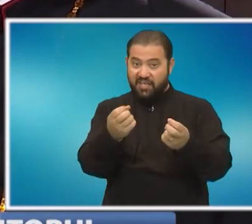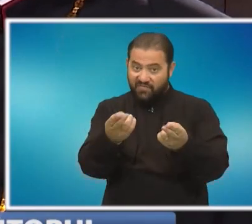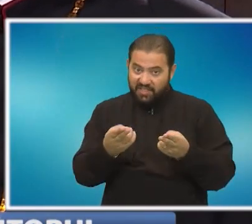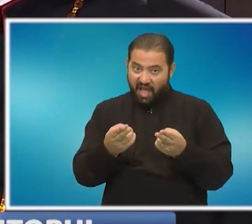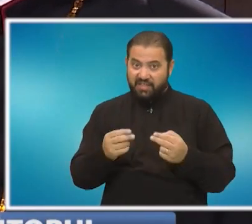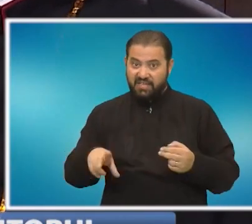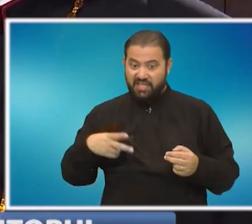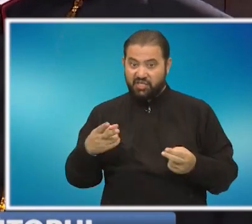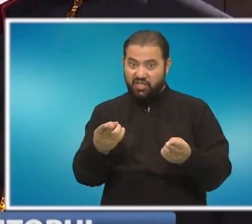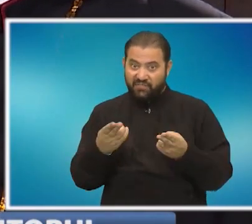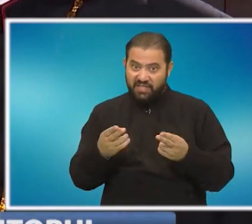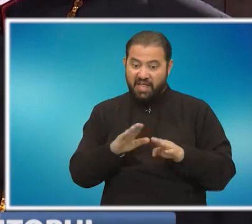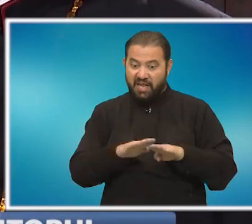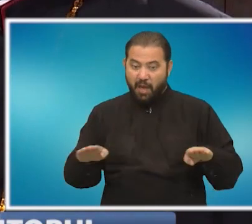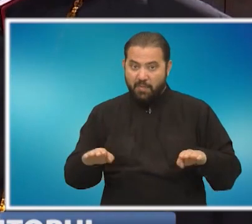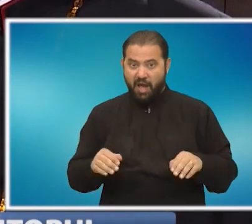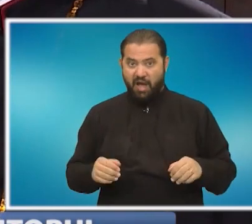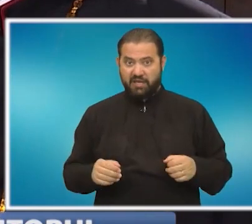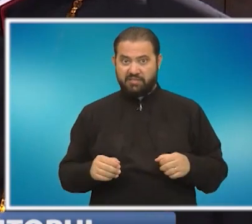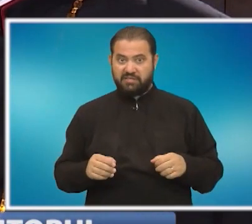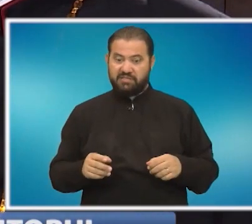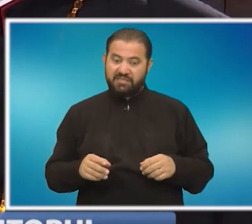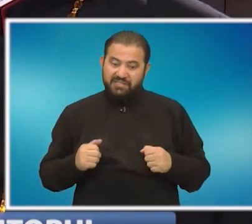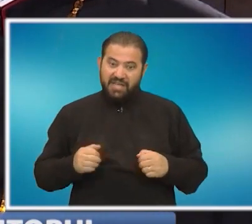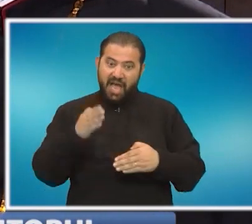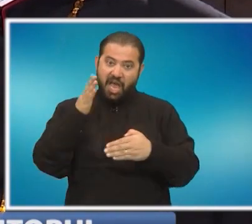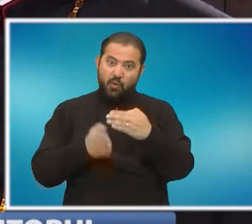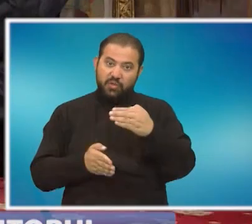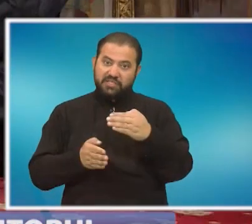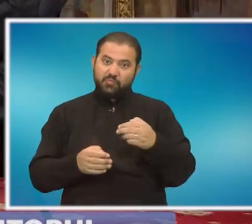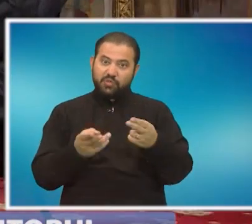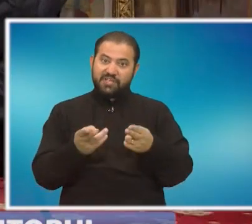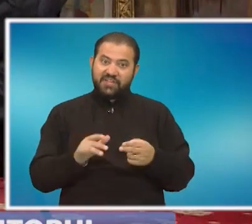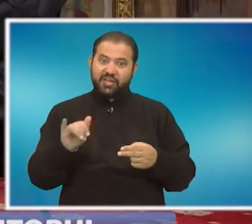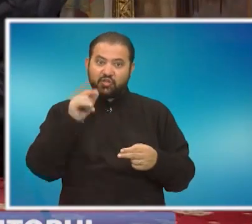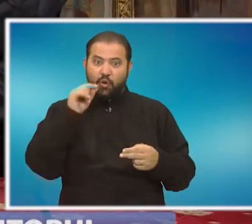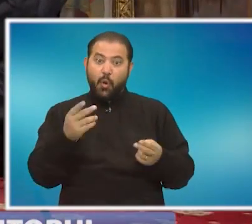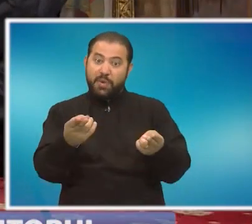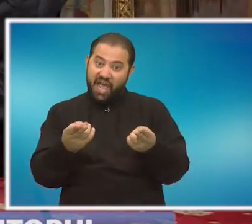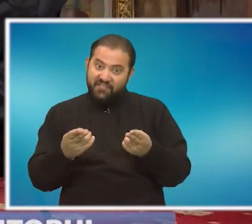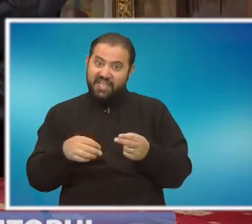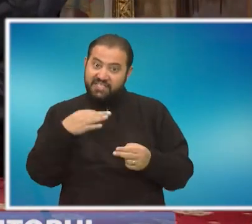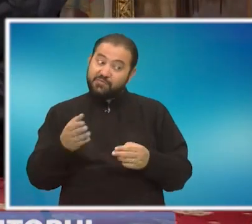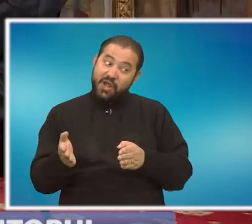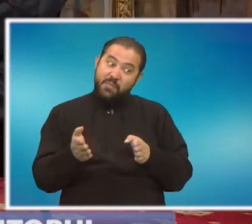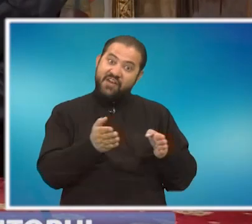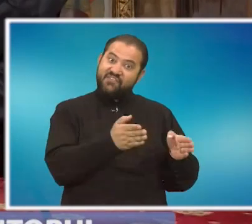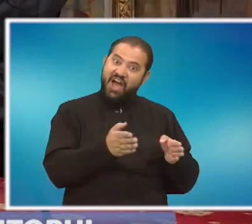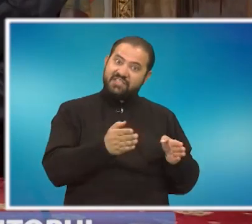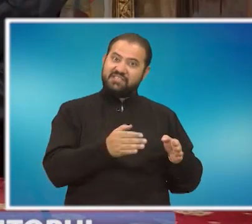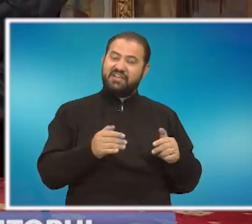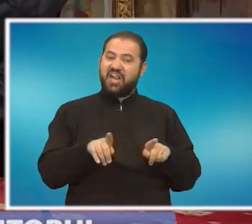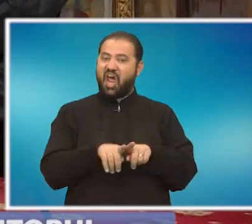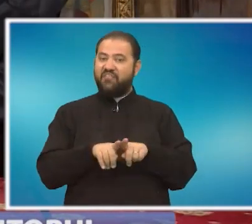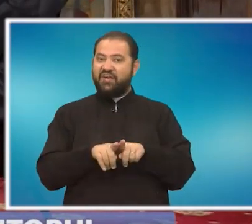așează-te ultimul, ca venind gazda să-ți spună: prietene, mută-te mai sus. Așa se întâmplă și cu rândul